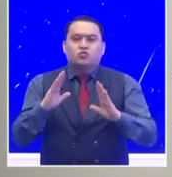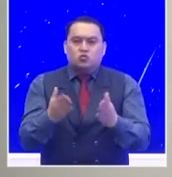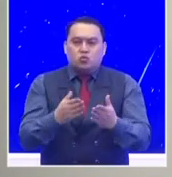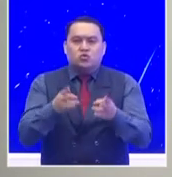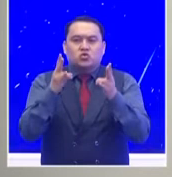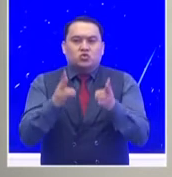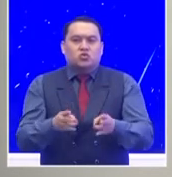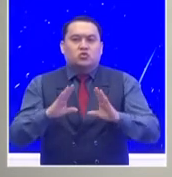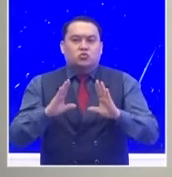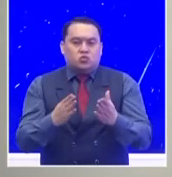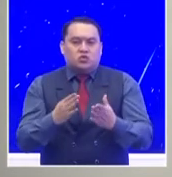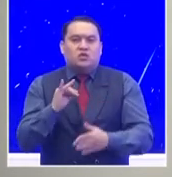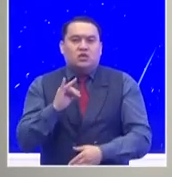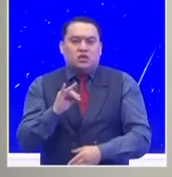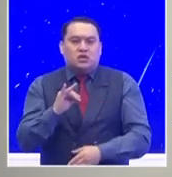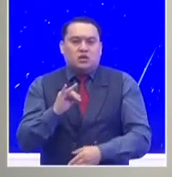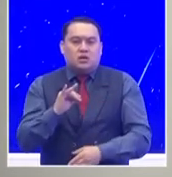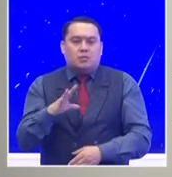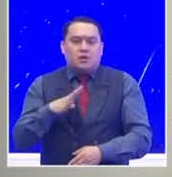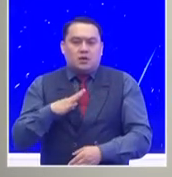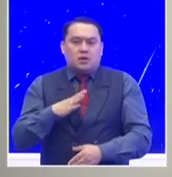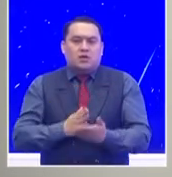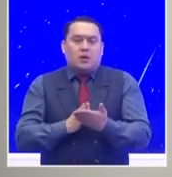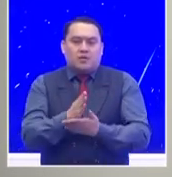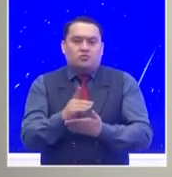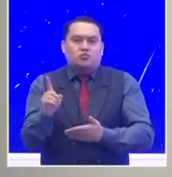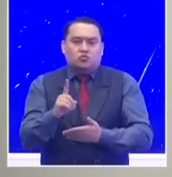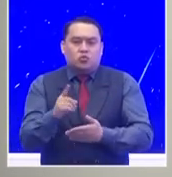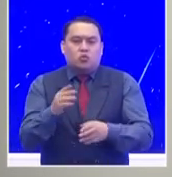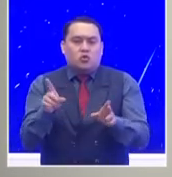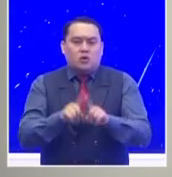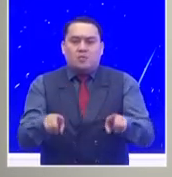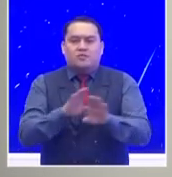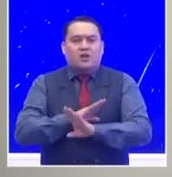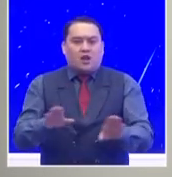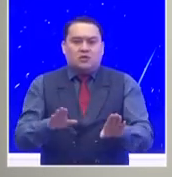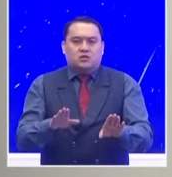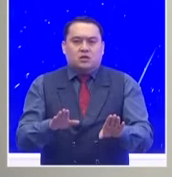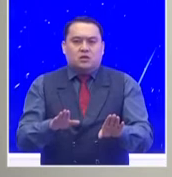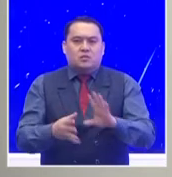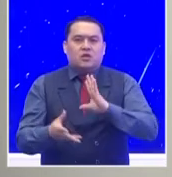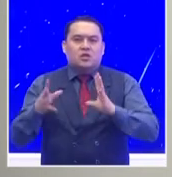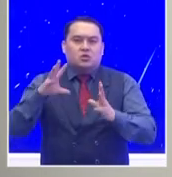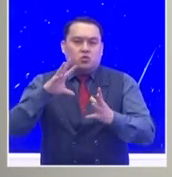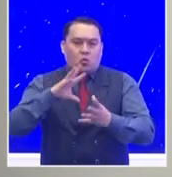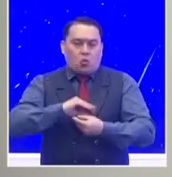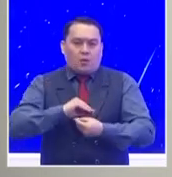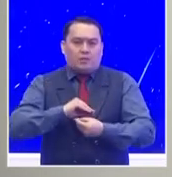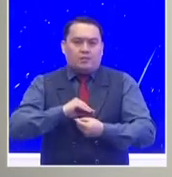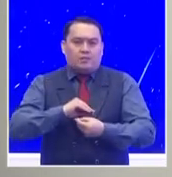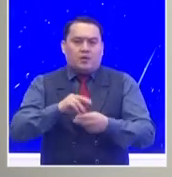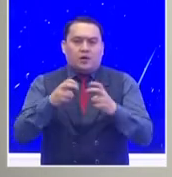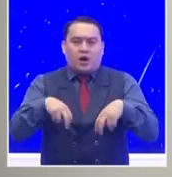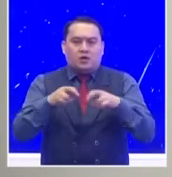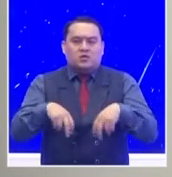трагедии, но и была направлена на то, чтобы впредь такое не повторялось. По итогам